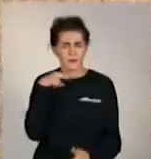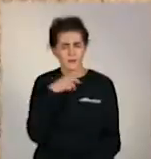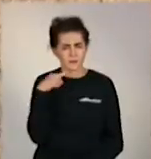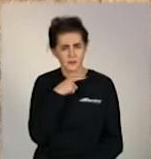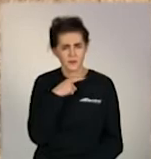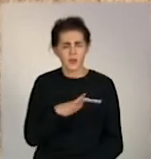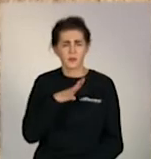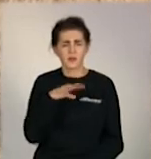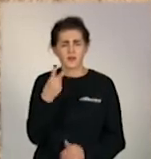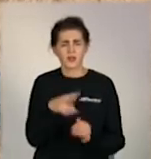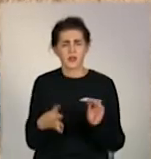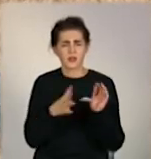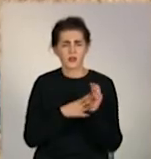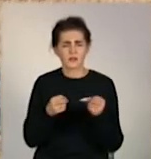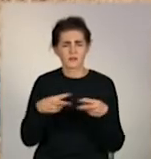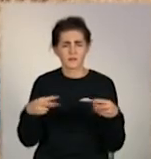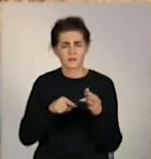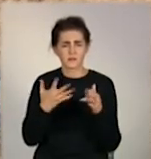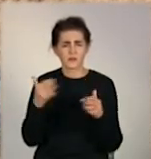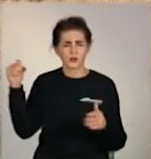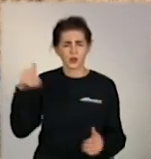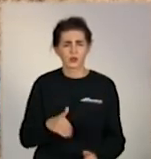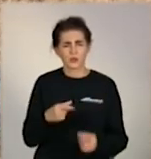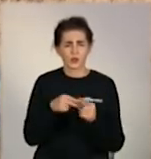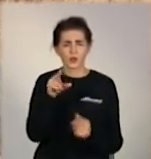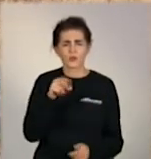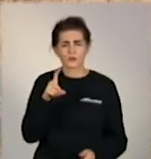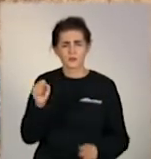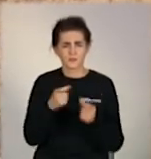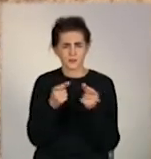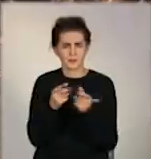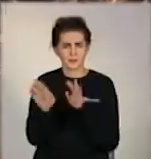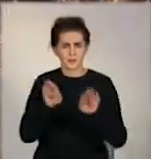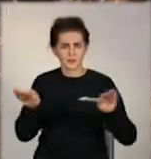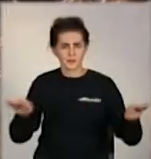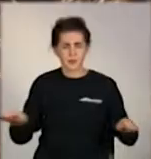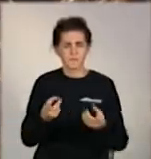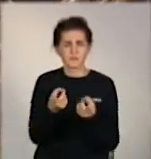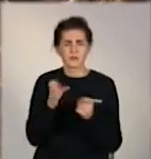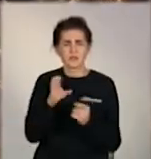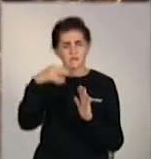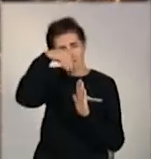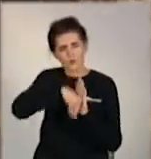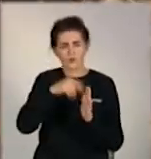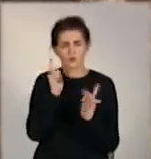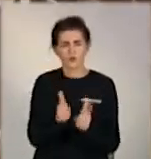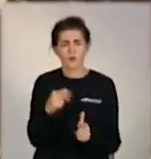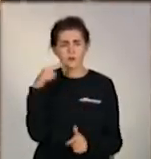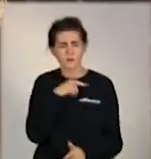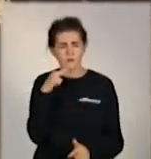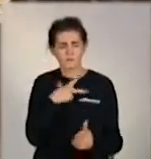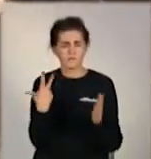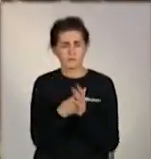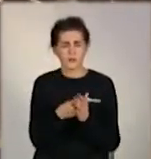розкладено 29,5 тисяч доз приманок з вакциною. На 4, на 8 і на